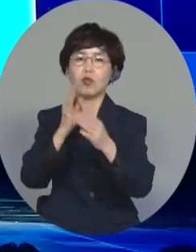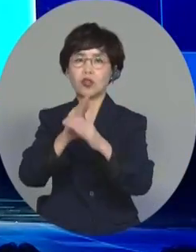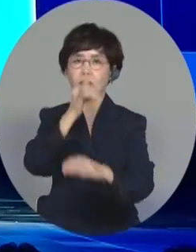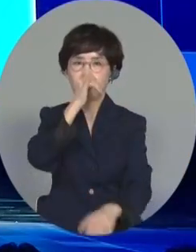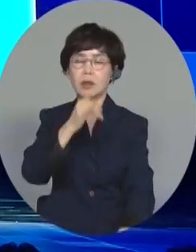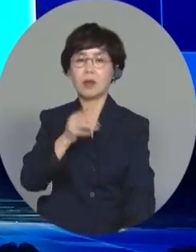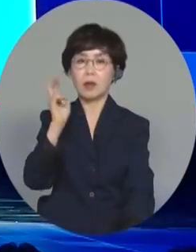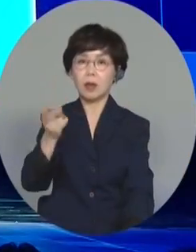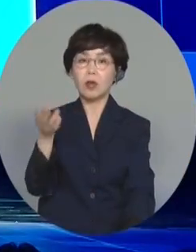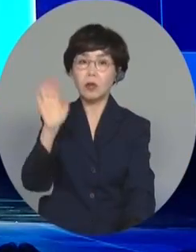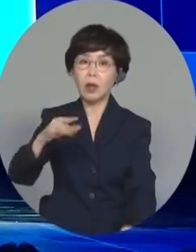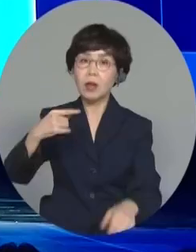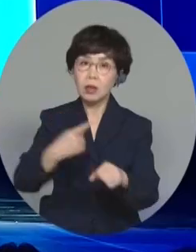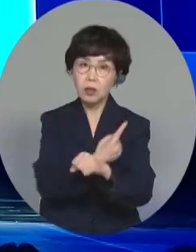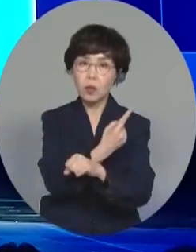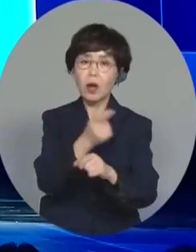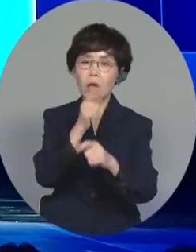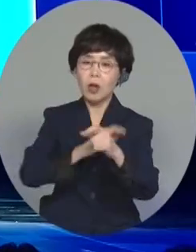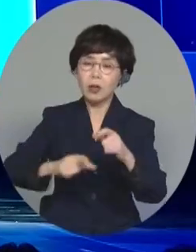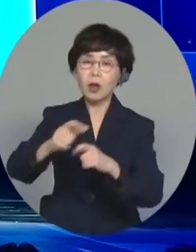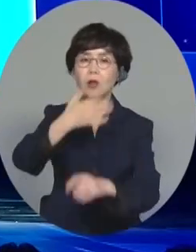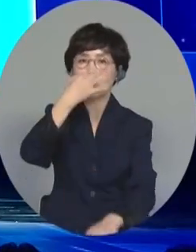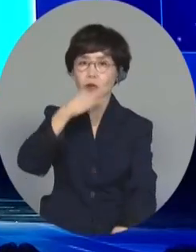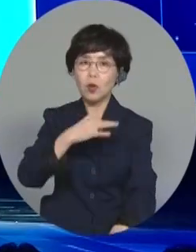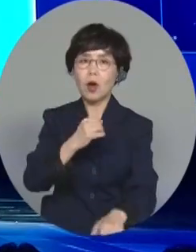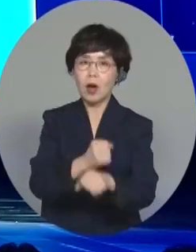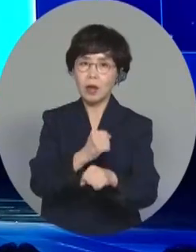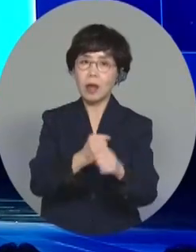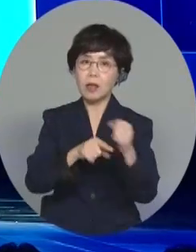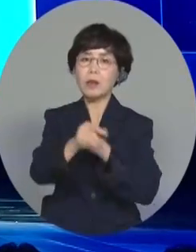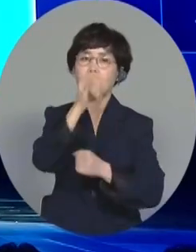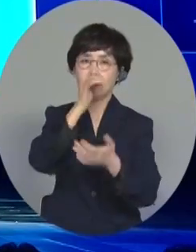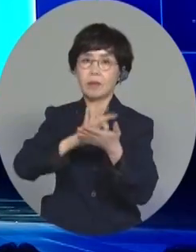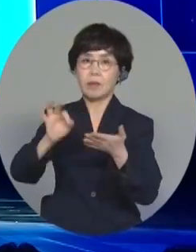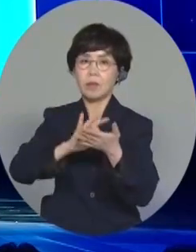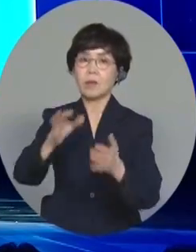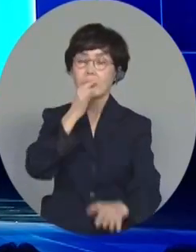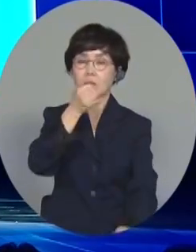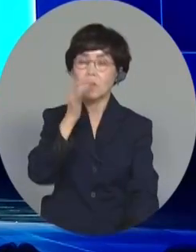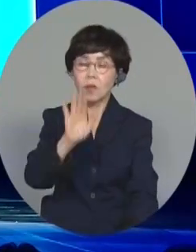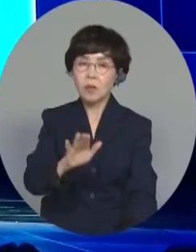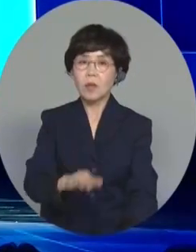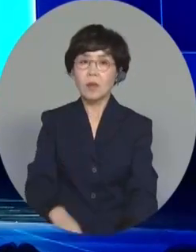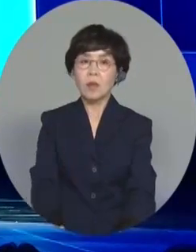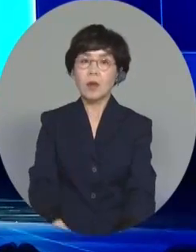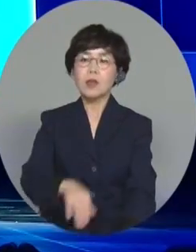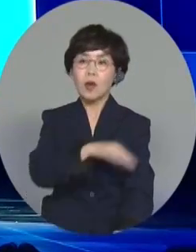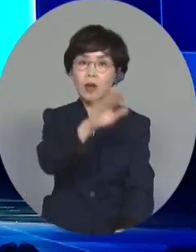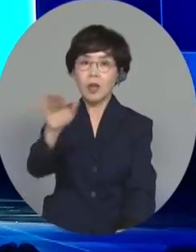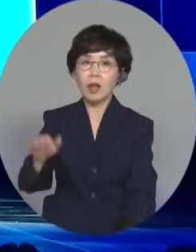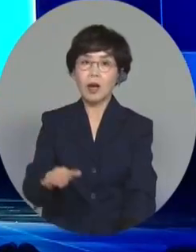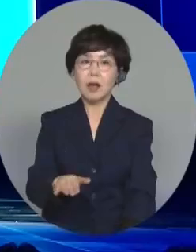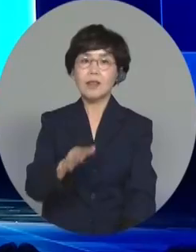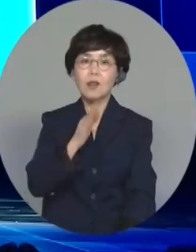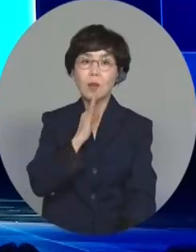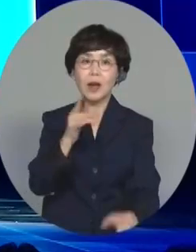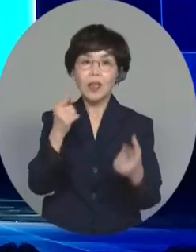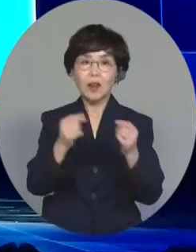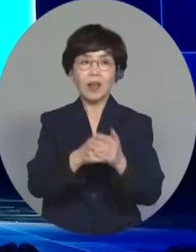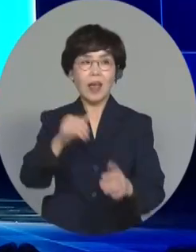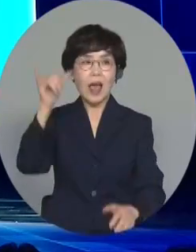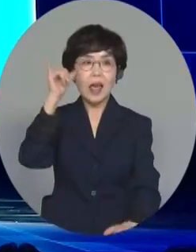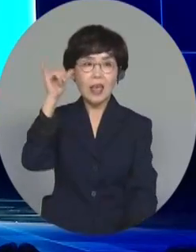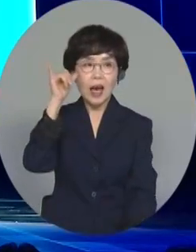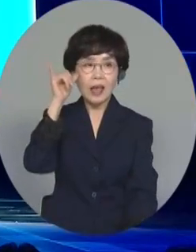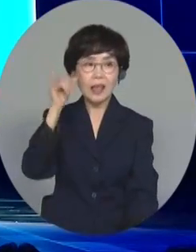생각합니다. 하지만 그 외에도 더 유용하게, 유의미하게도 쓸 수 있는데요. 저희가 실제 이렇게